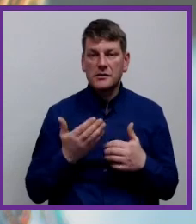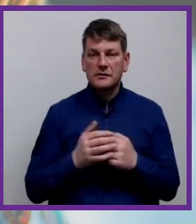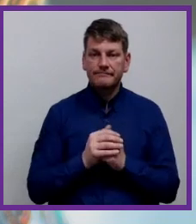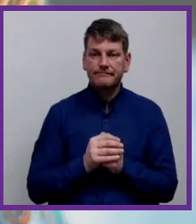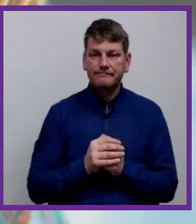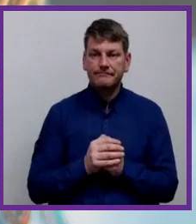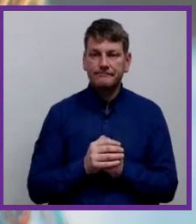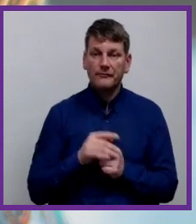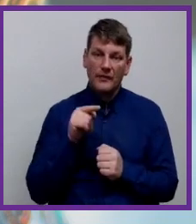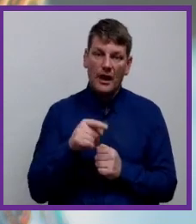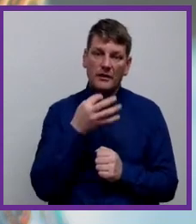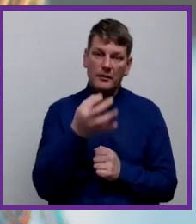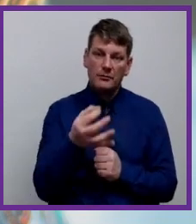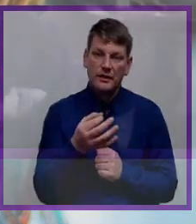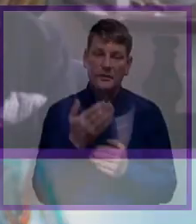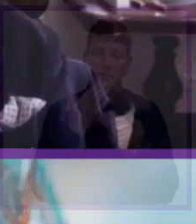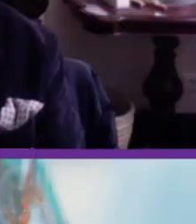Tāda atbildi. Paldies.